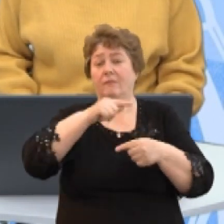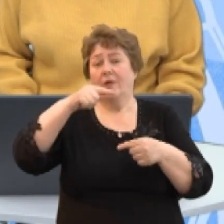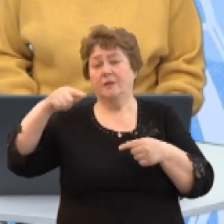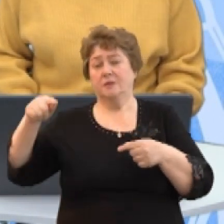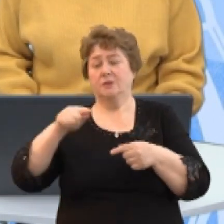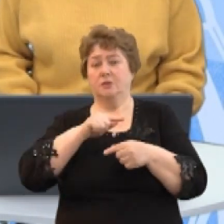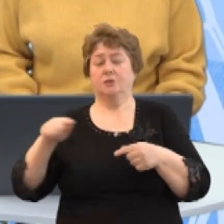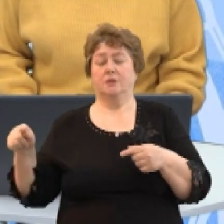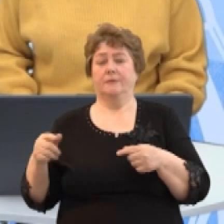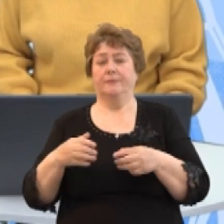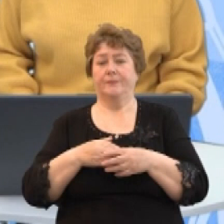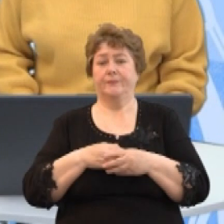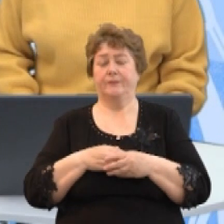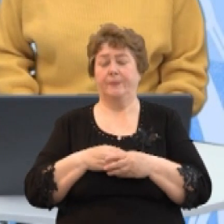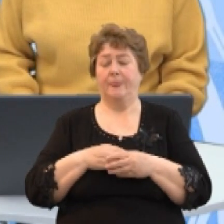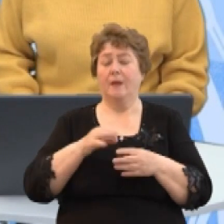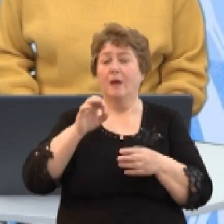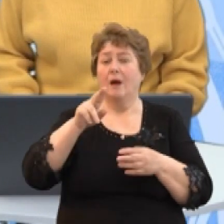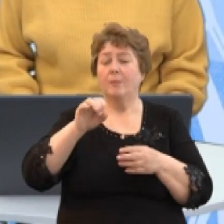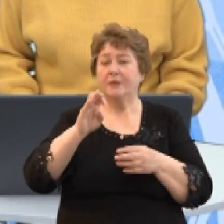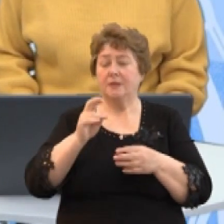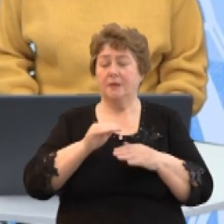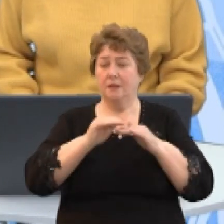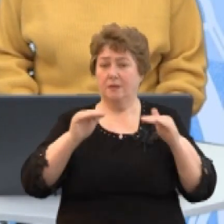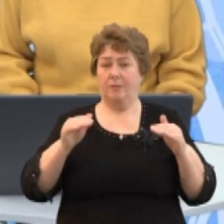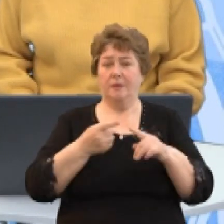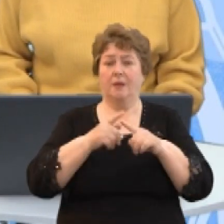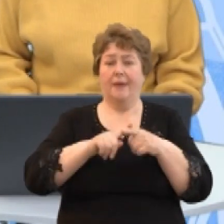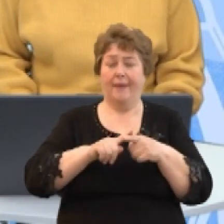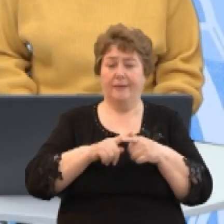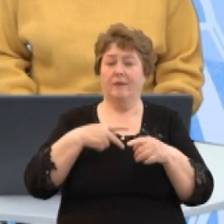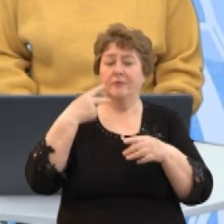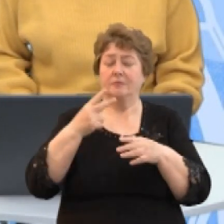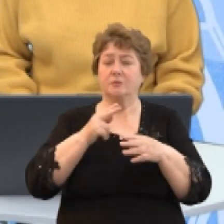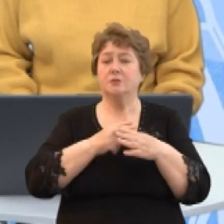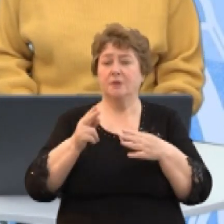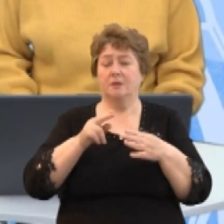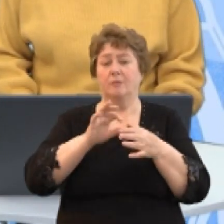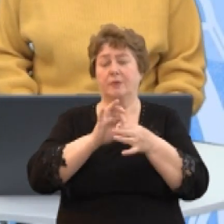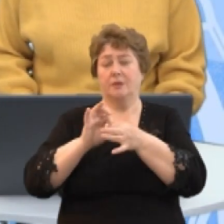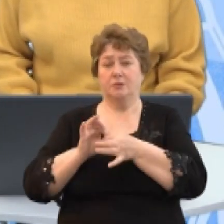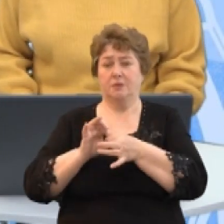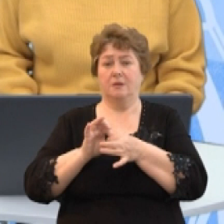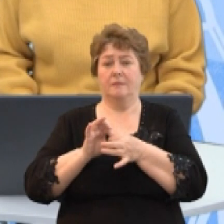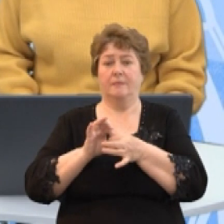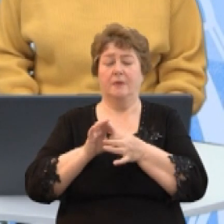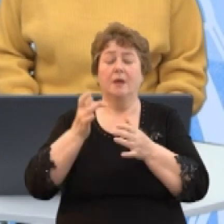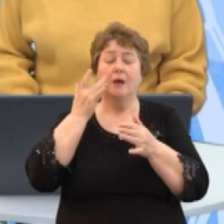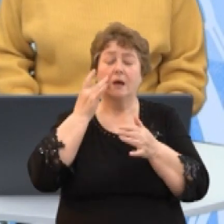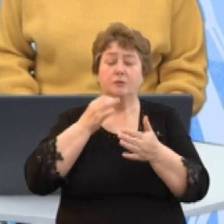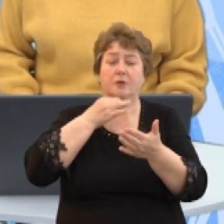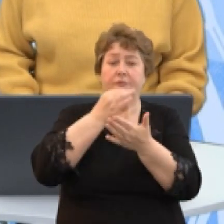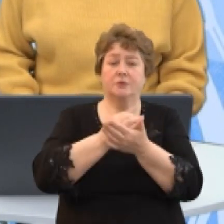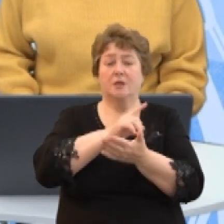черты определение ребята это второстепенный член предложения который